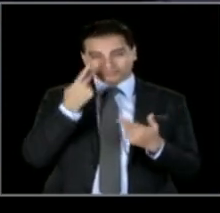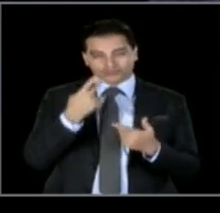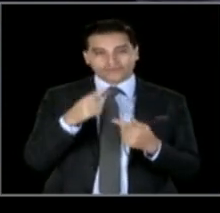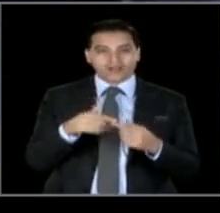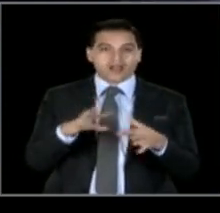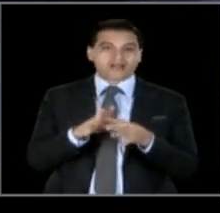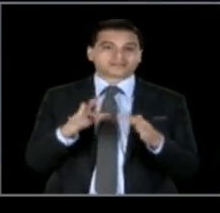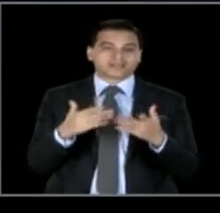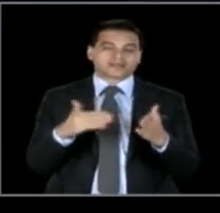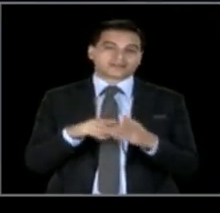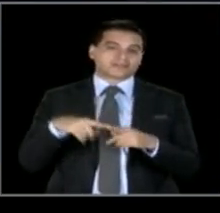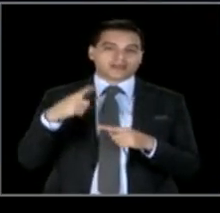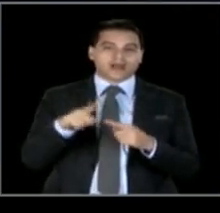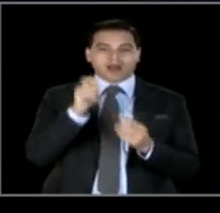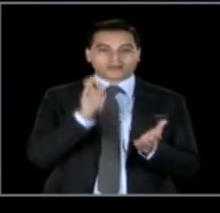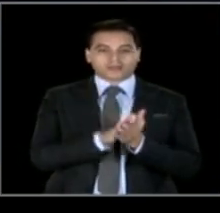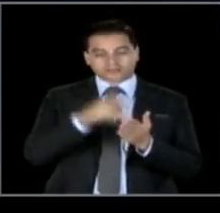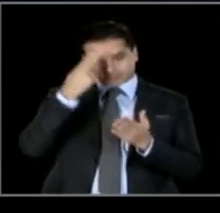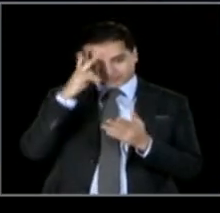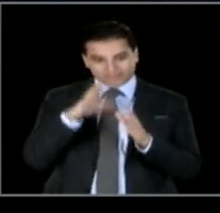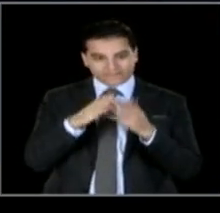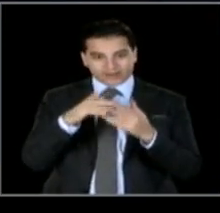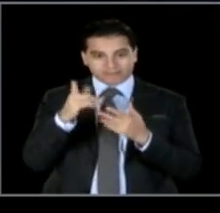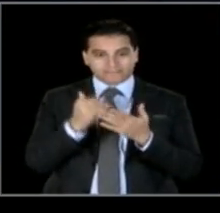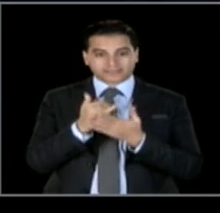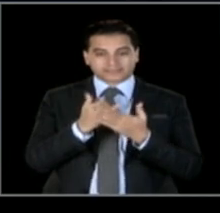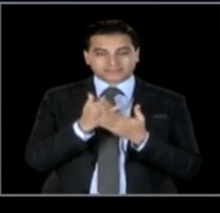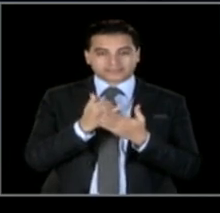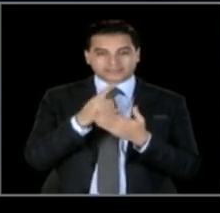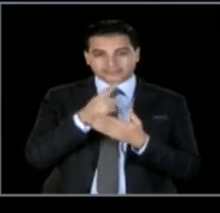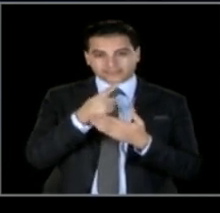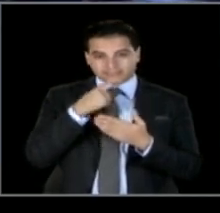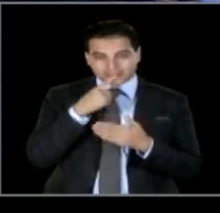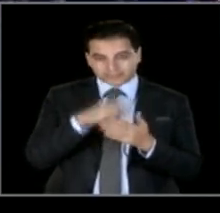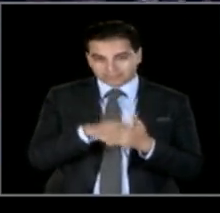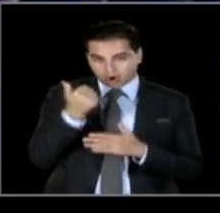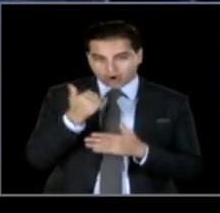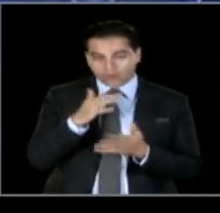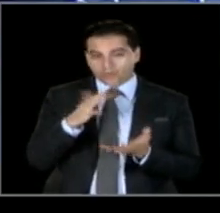إيه اللي هيحصل بعجلة الحظ، ويا ترى مدرسة النصر هترفع السكور ولا لأ.